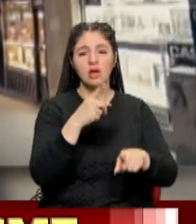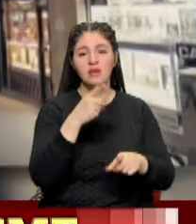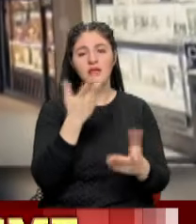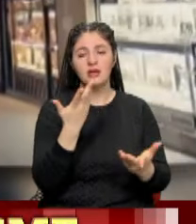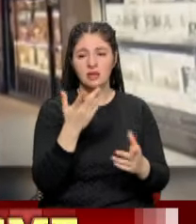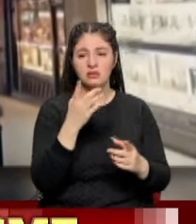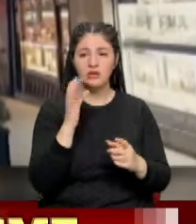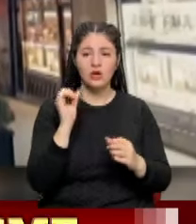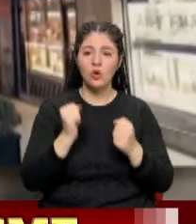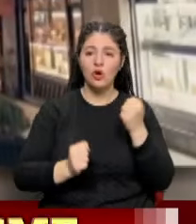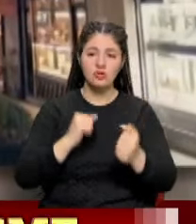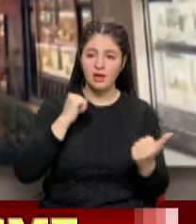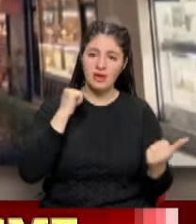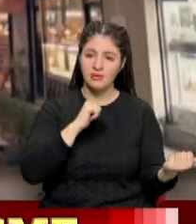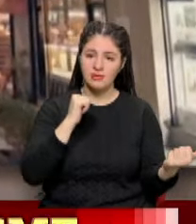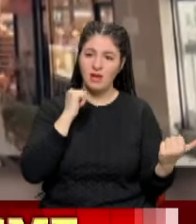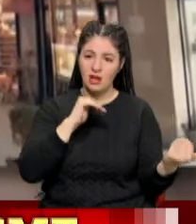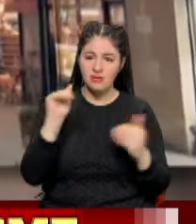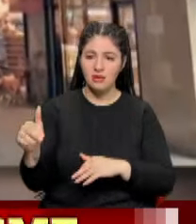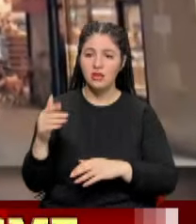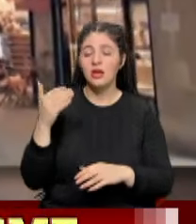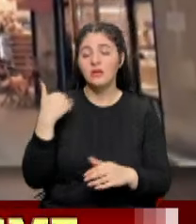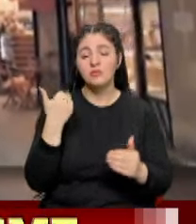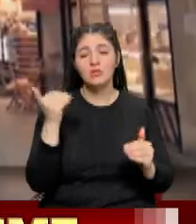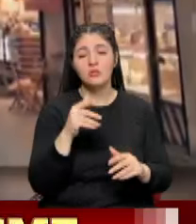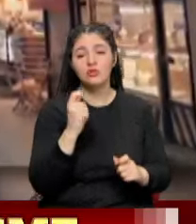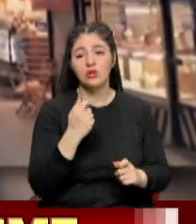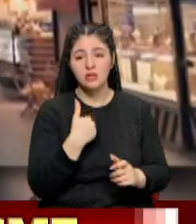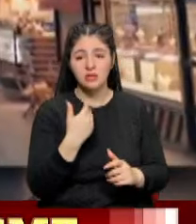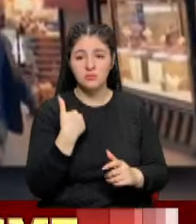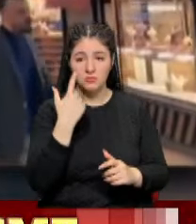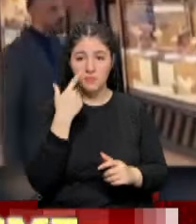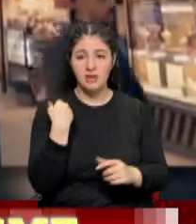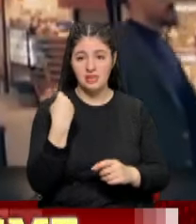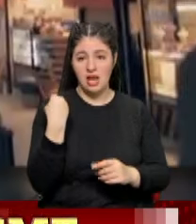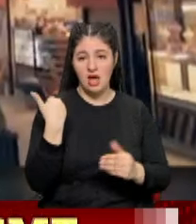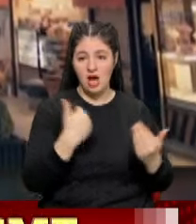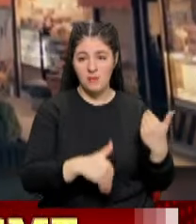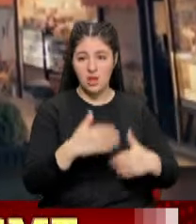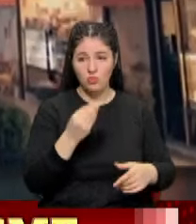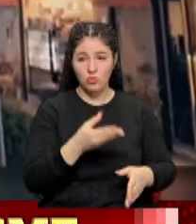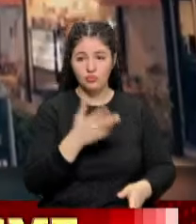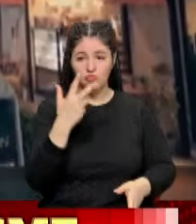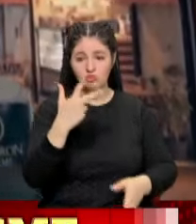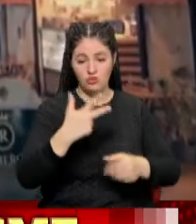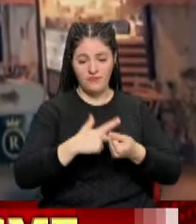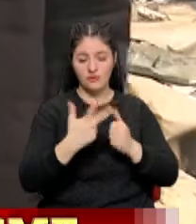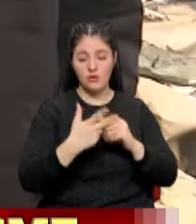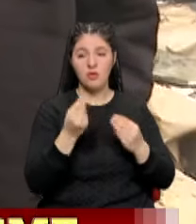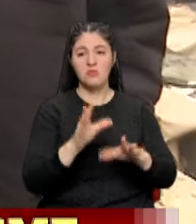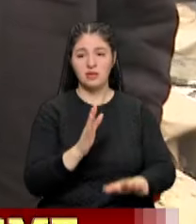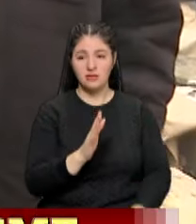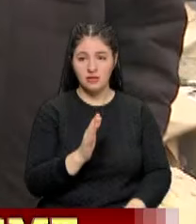Zaten koşa koşa yine buraya geldiniz. Gelmek zorundayız. Bakın ben yeni ameliyat oldum, daha 3 hafta